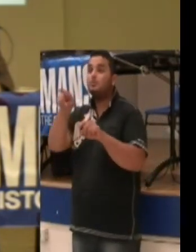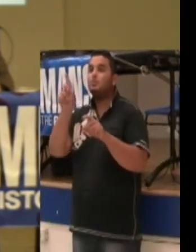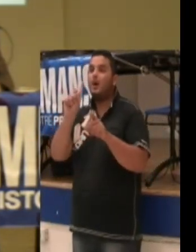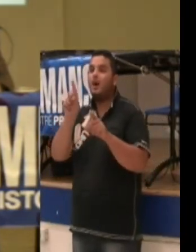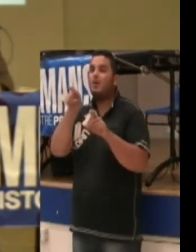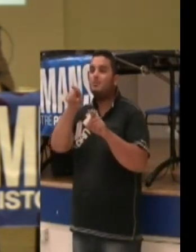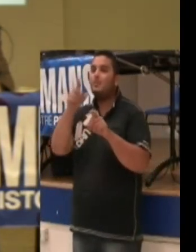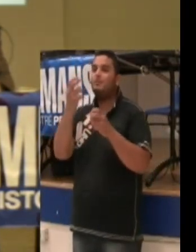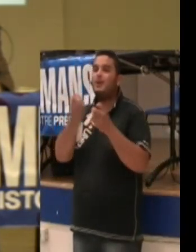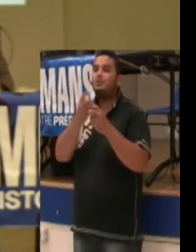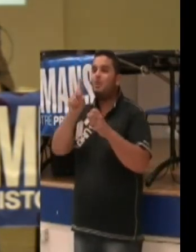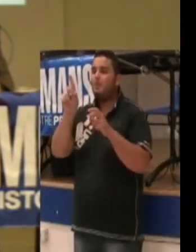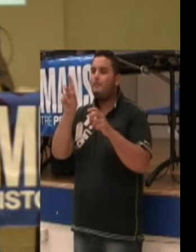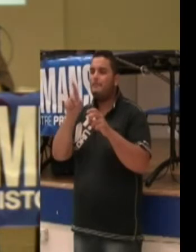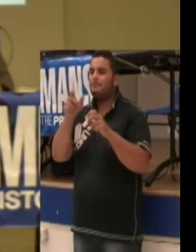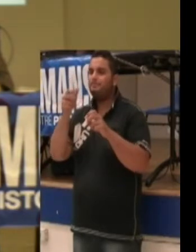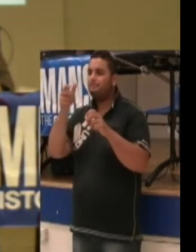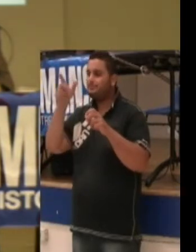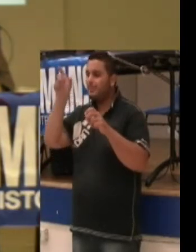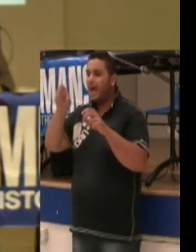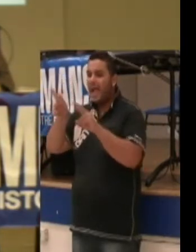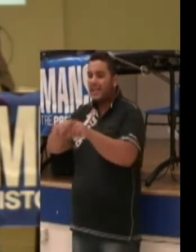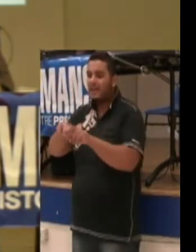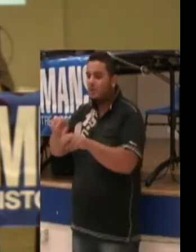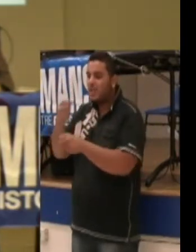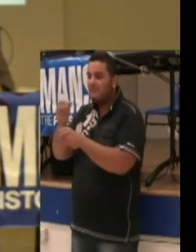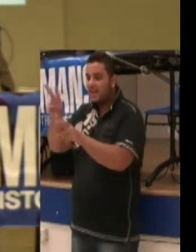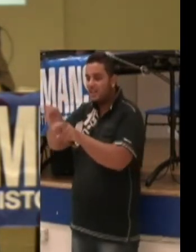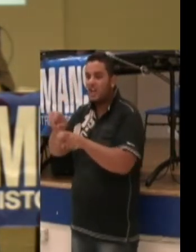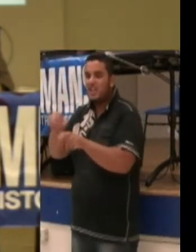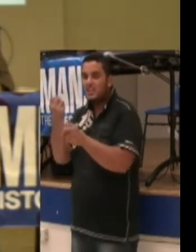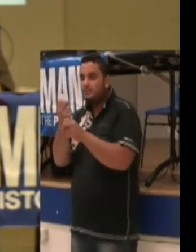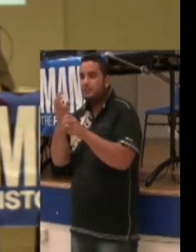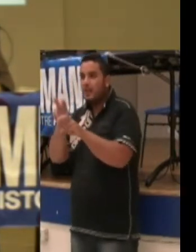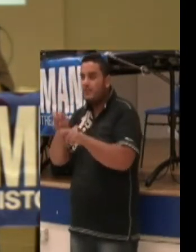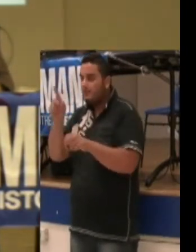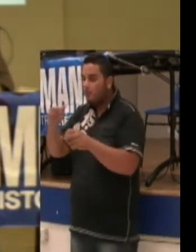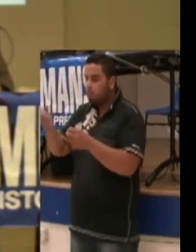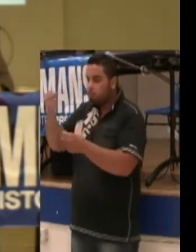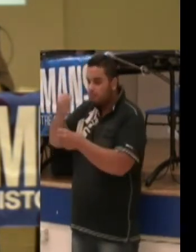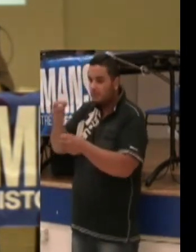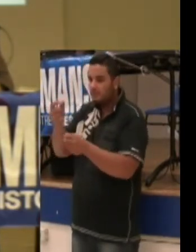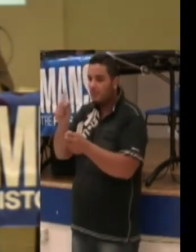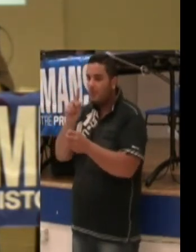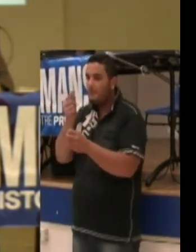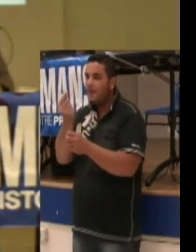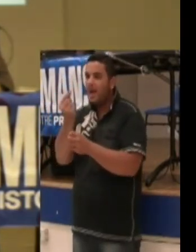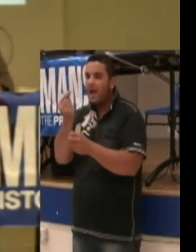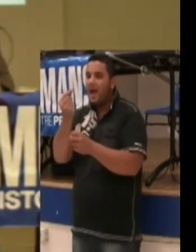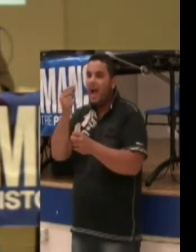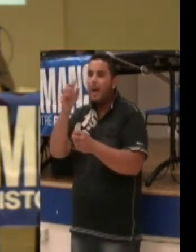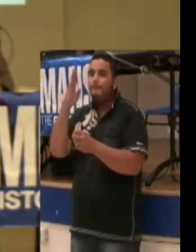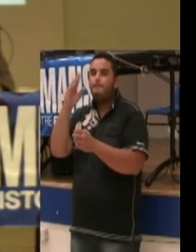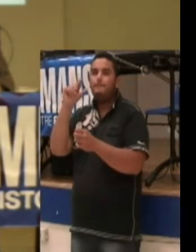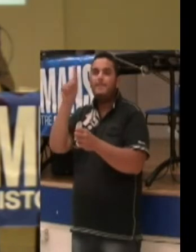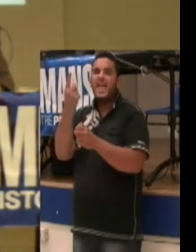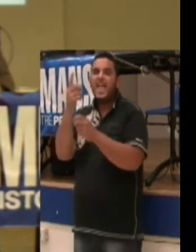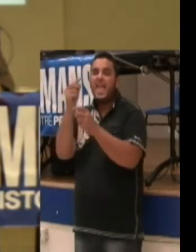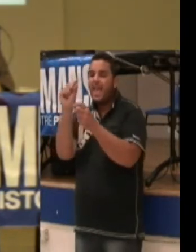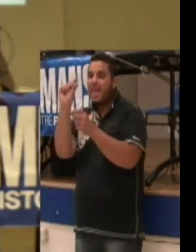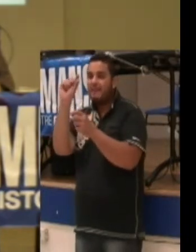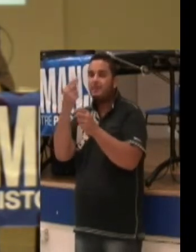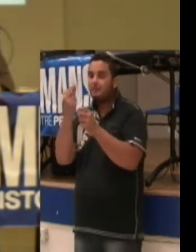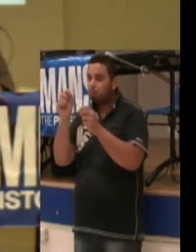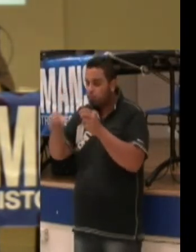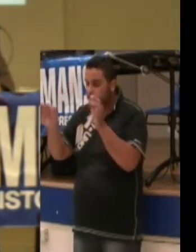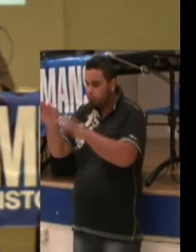vas te labourer, c'est-à-dire que tu vas lutter, tu vas subir, hein, on va te dénigrer, mais tu vas te labourer. Et quand tu vas te labourer et